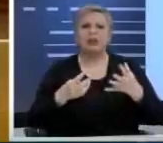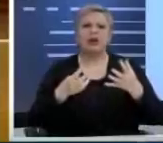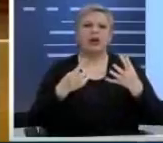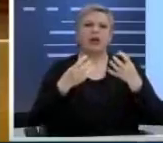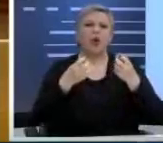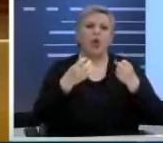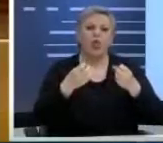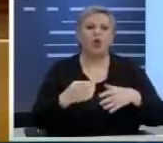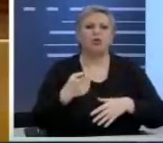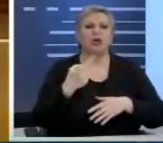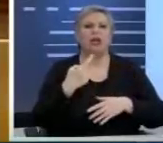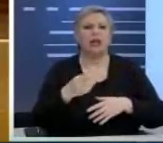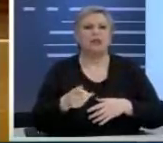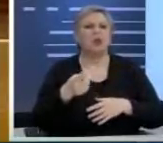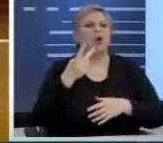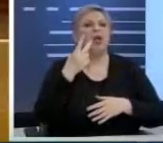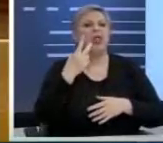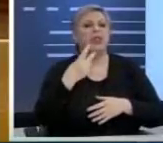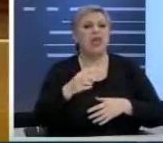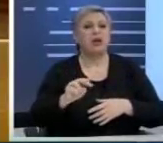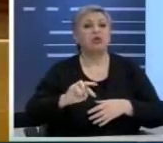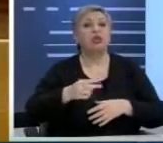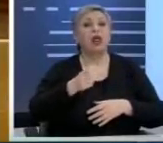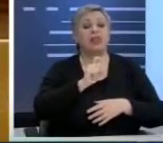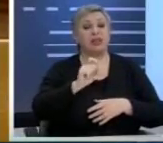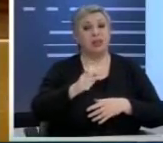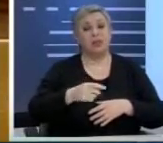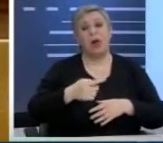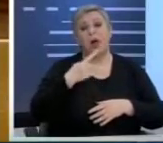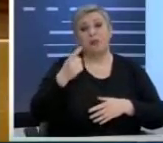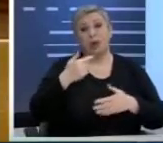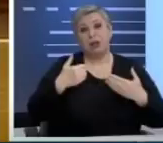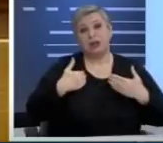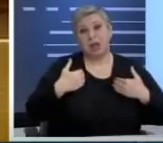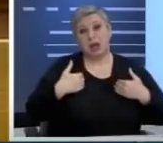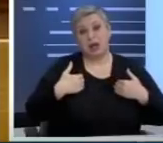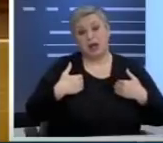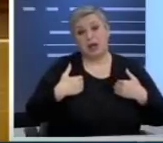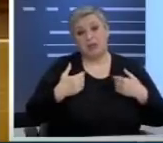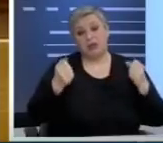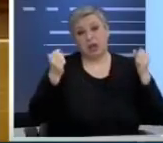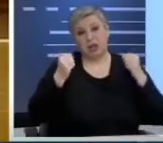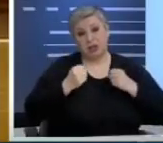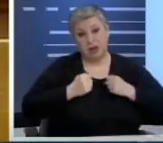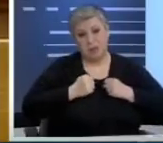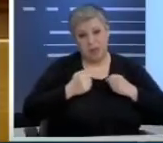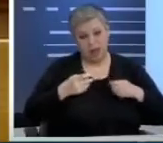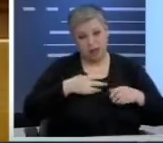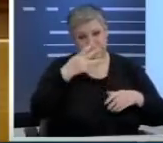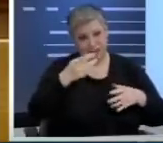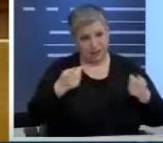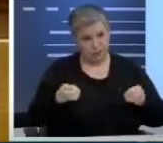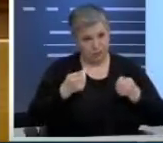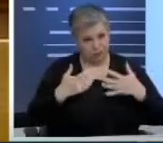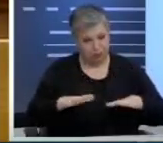200 δις που κόστησε ο ΣΥΡΙΖΑ. Με ρώτησε ο κύριος Γεωργιάδης, νομίζω έφυγε τώρα, γιατί δεν τα